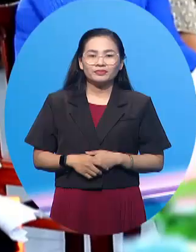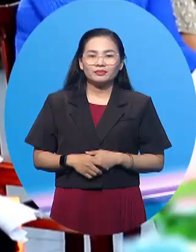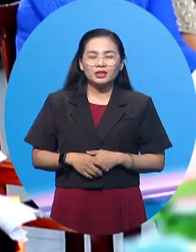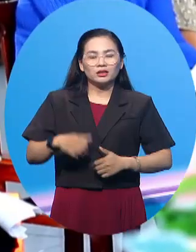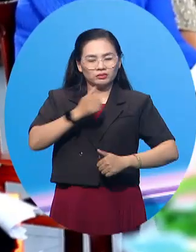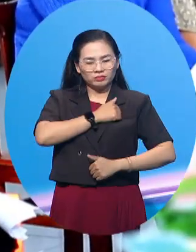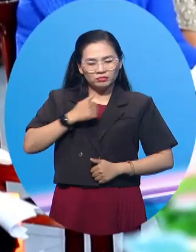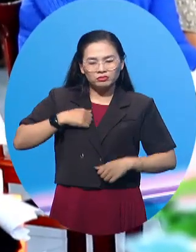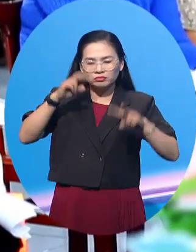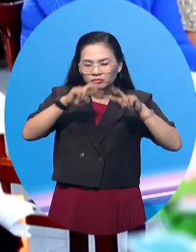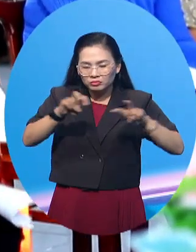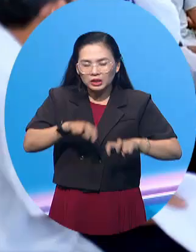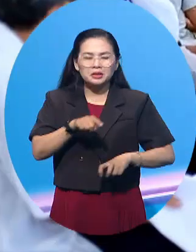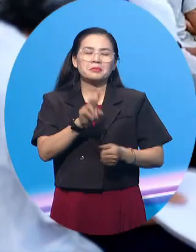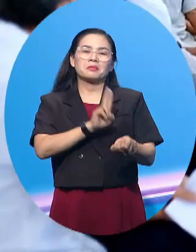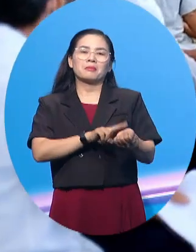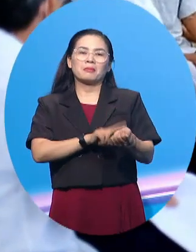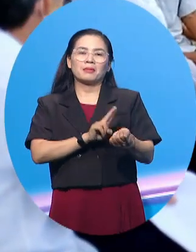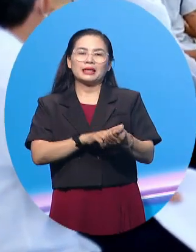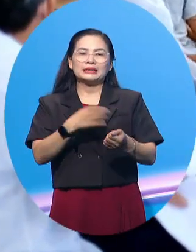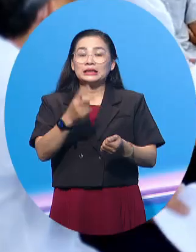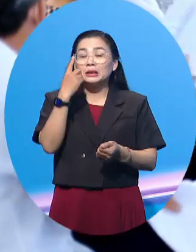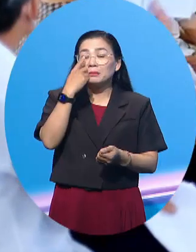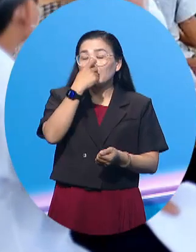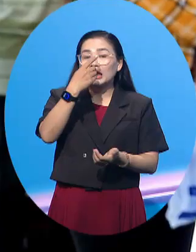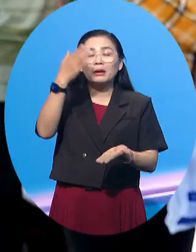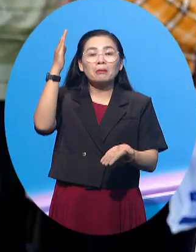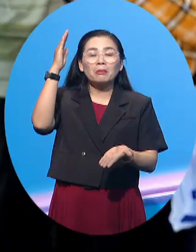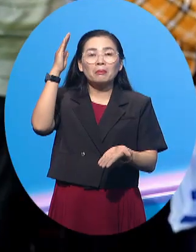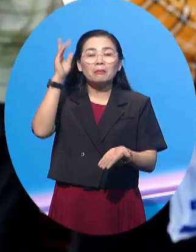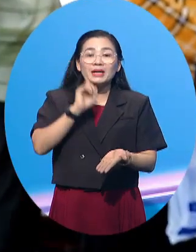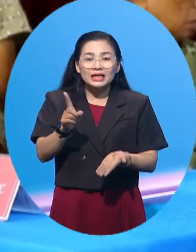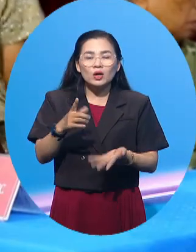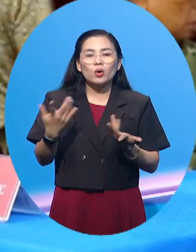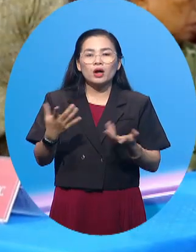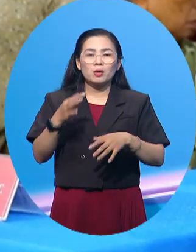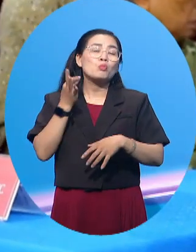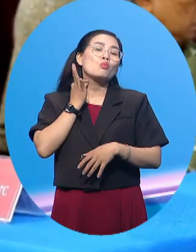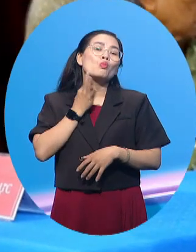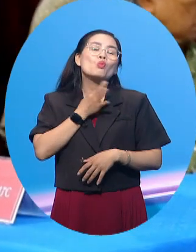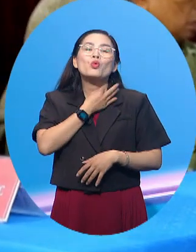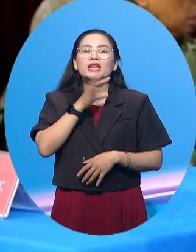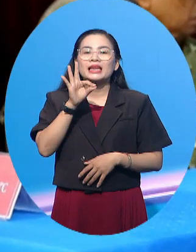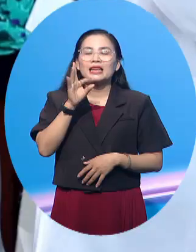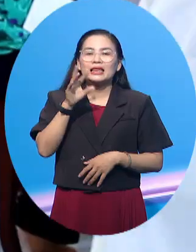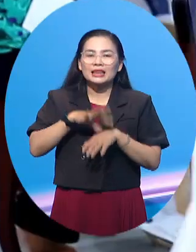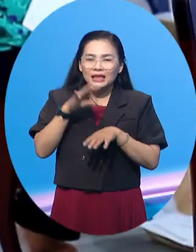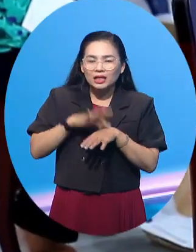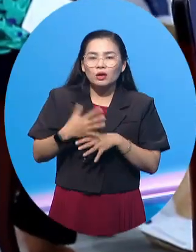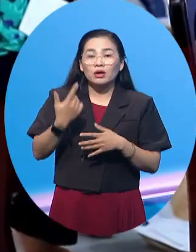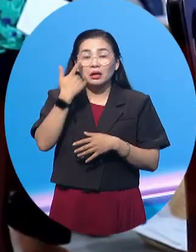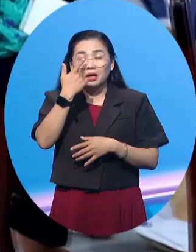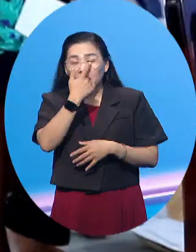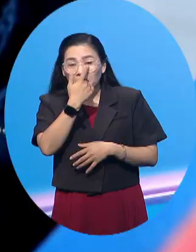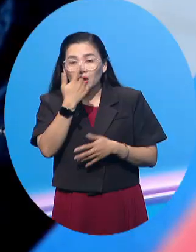soát cũng phát hiện nhiều trường hợp mắc các bệnh lý gây giảm thị lực cùng nhiều bệnh lý khác như mộng thịt, đục bao sau, tật khúc xạ,